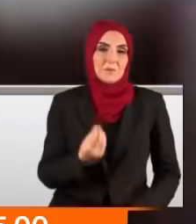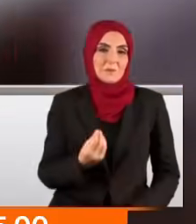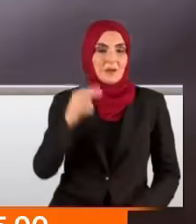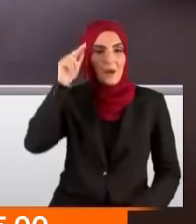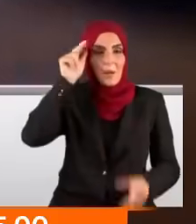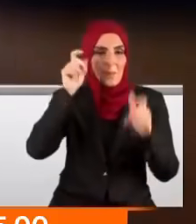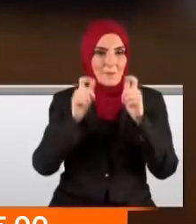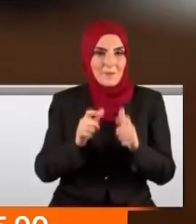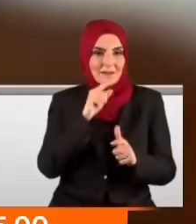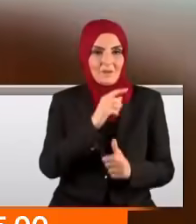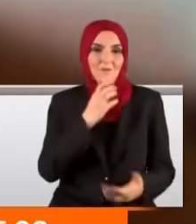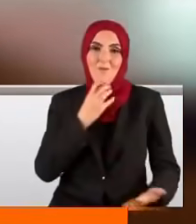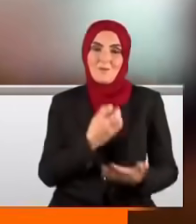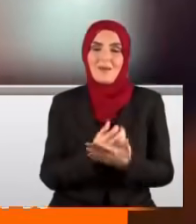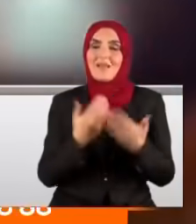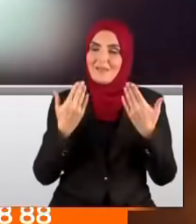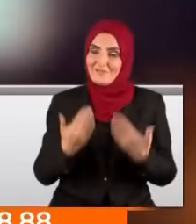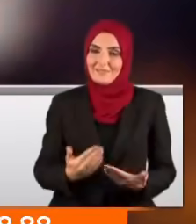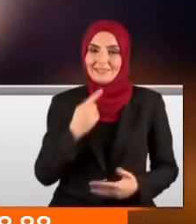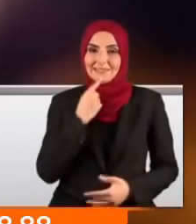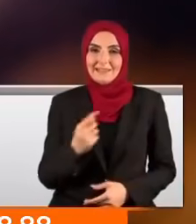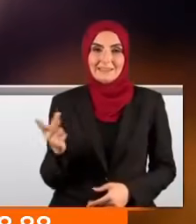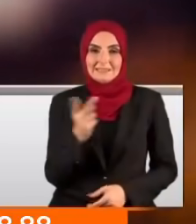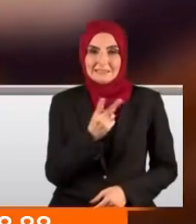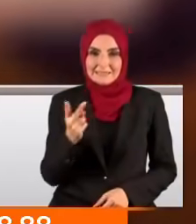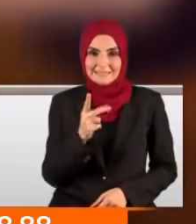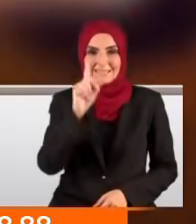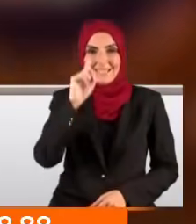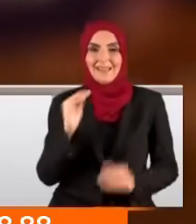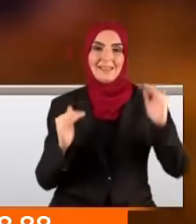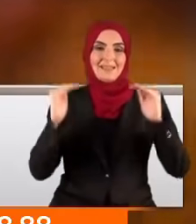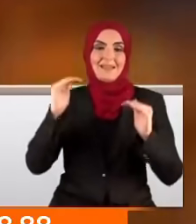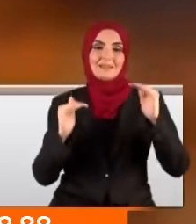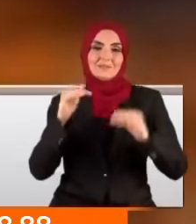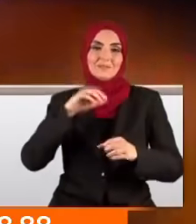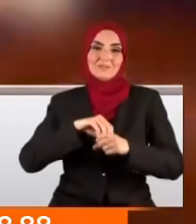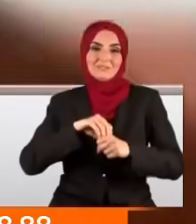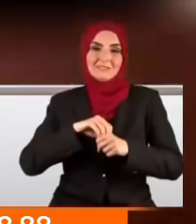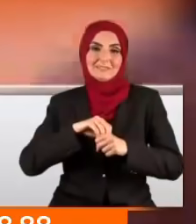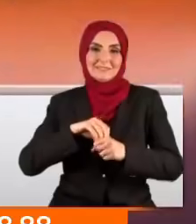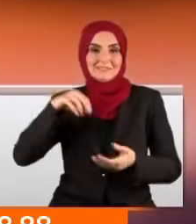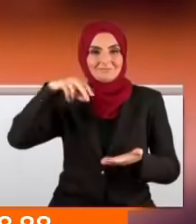Amerika'da bir ömür boyu evet diyen ikili ilk dansları için sahnedeydi.